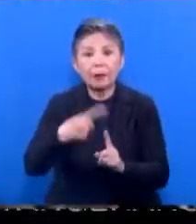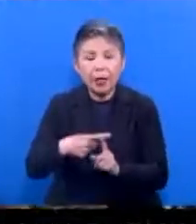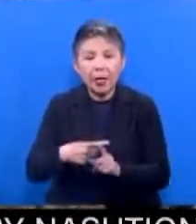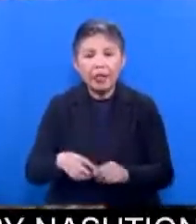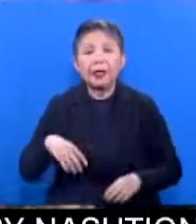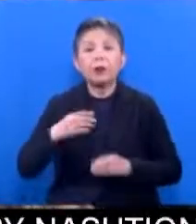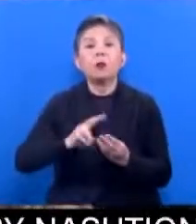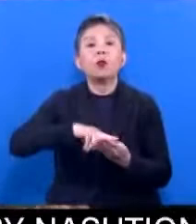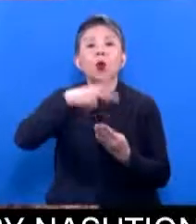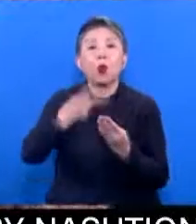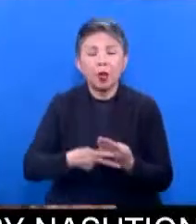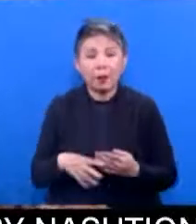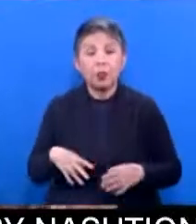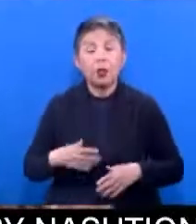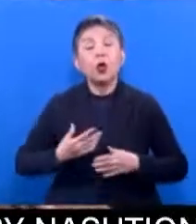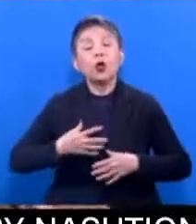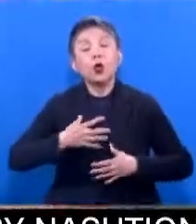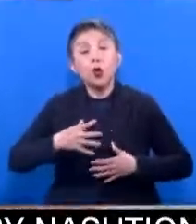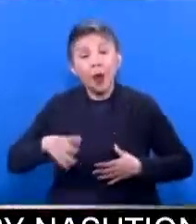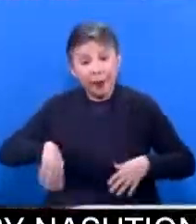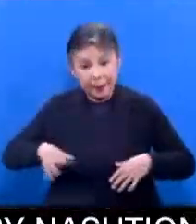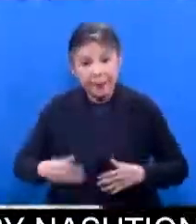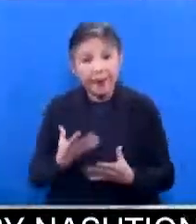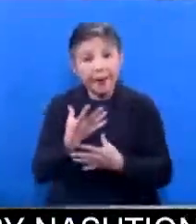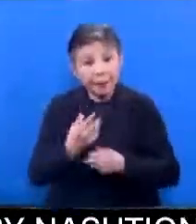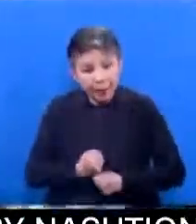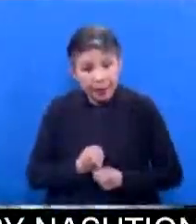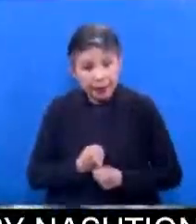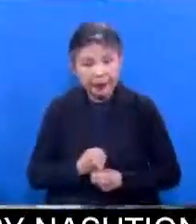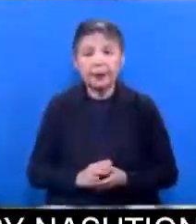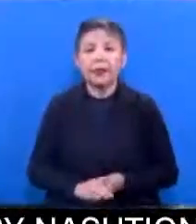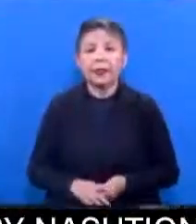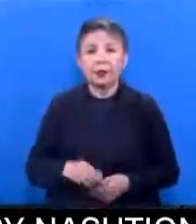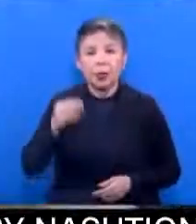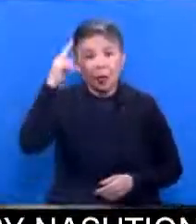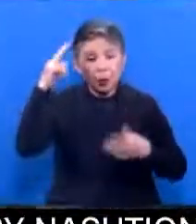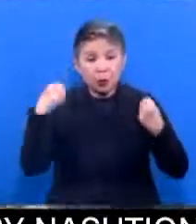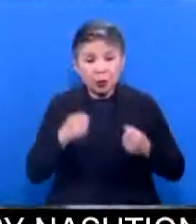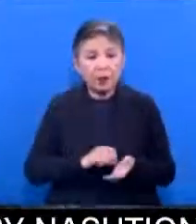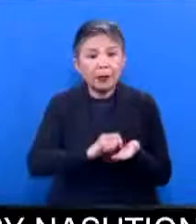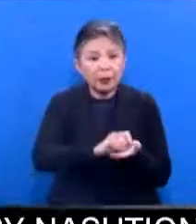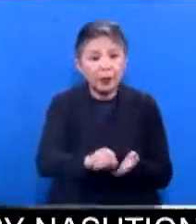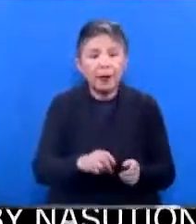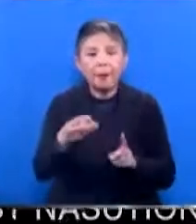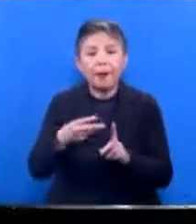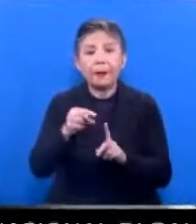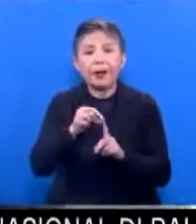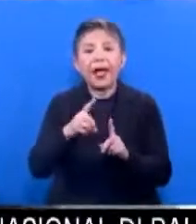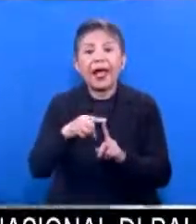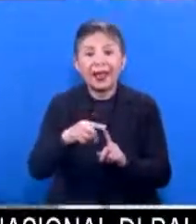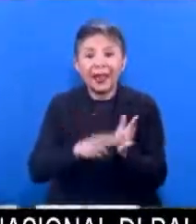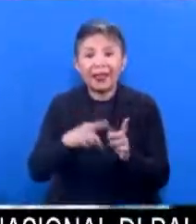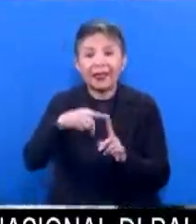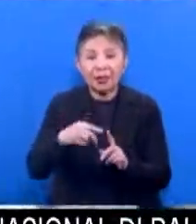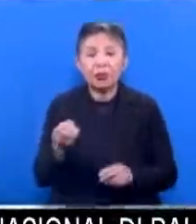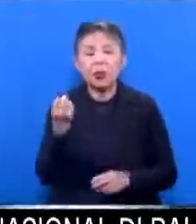Keluarga Harapan. Risma juga melakukan kunjungan ke salah satu supplier program bantuan pangan non-tunai BPNT di Lombok Timur.